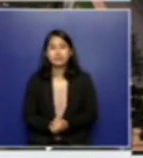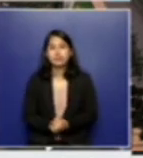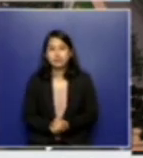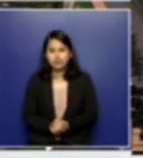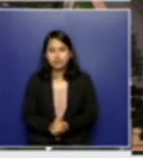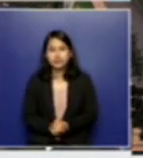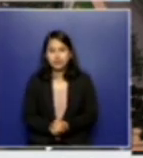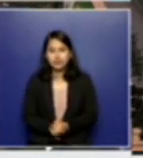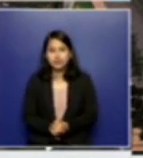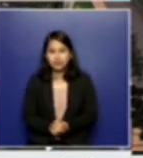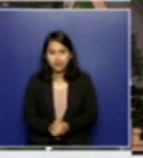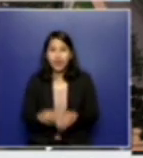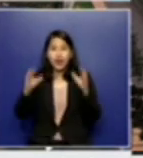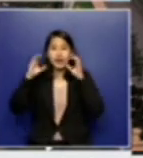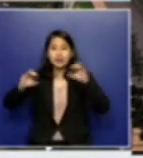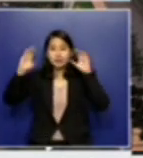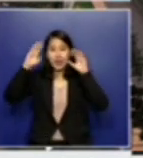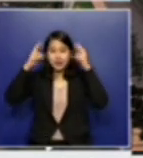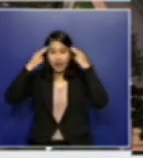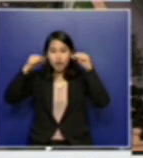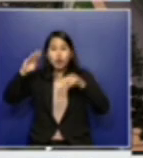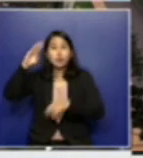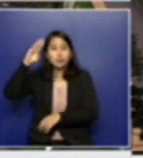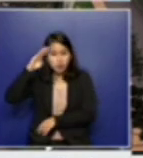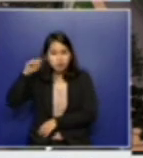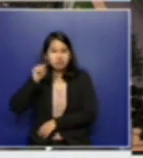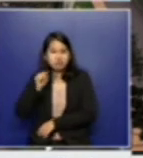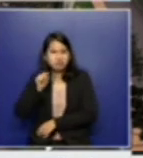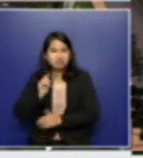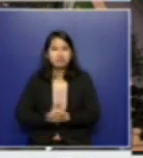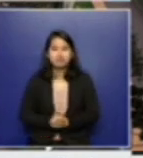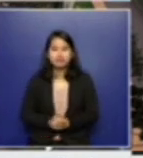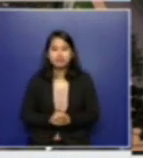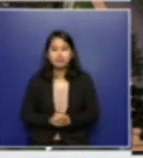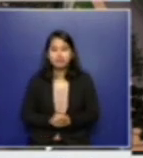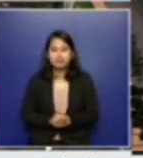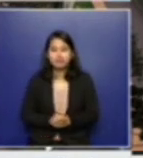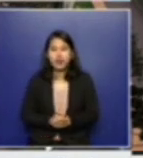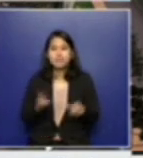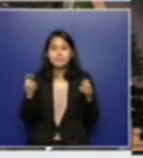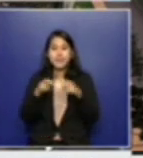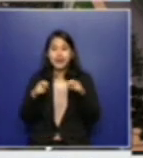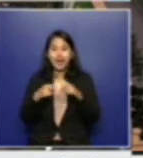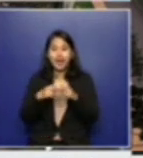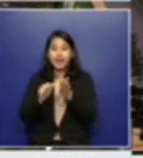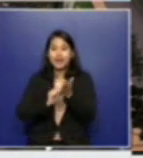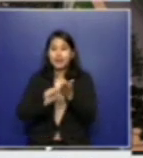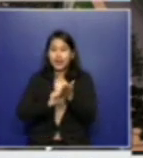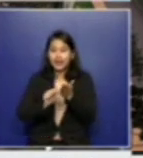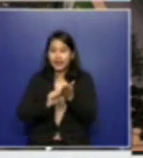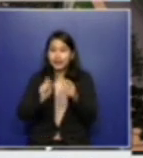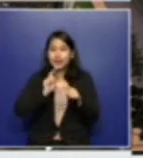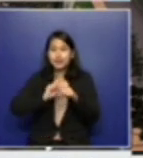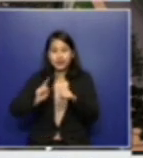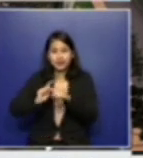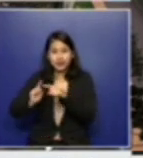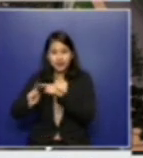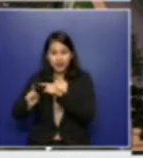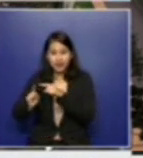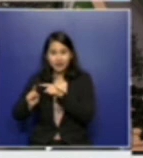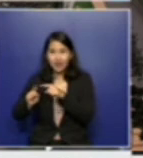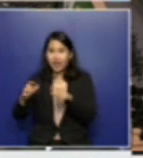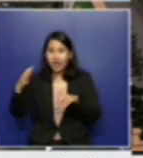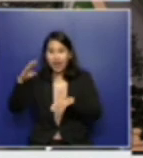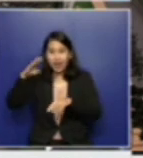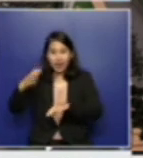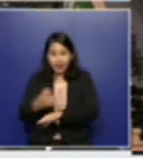ของพลเอกประยุทธ์จันทร์โอชานายกรัฐมนตรีคนนี้ครับท่านแก้ไขปัญหาไม่ว่าด้วยเรื่องไหนก็ตามรวบอำนา